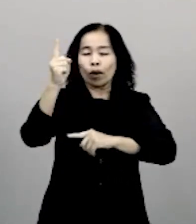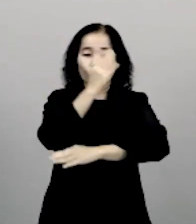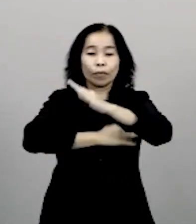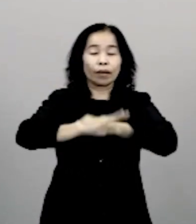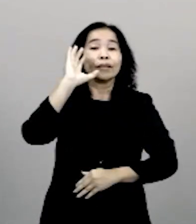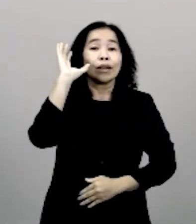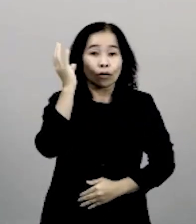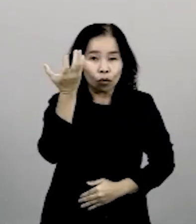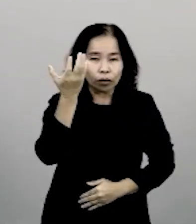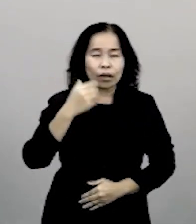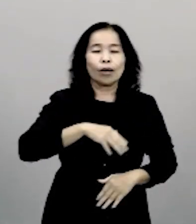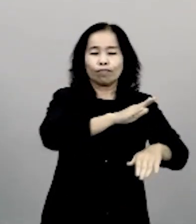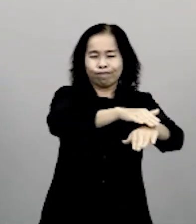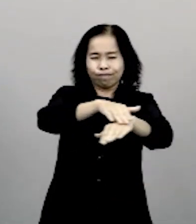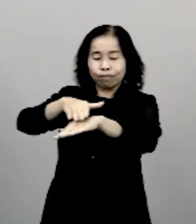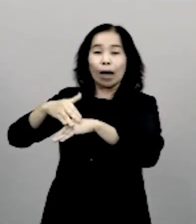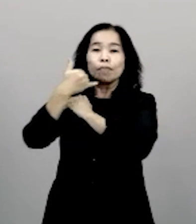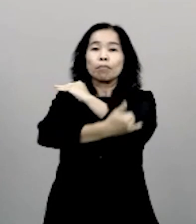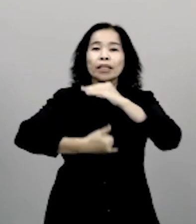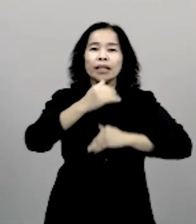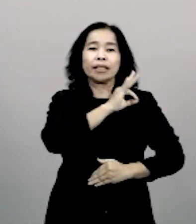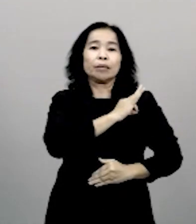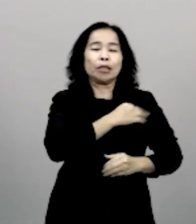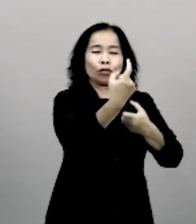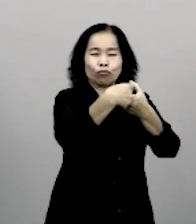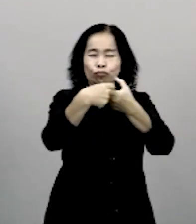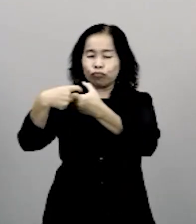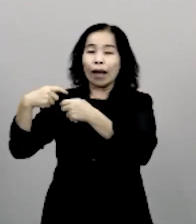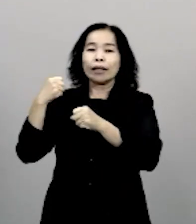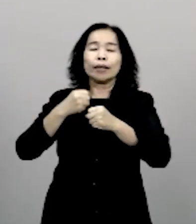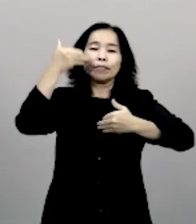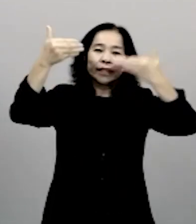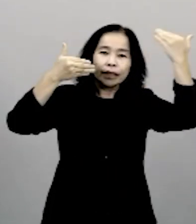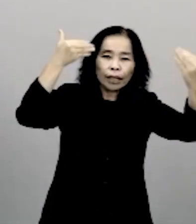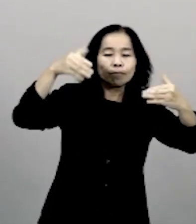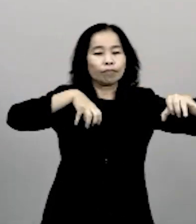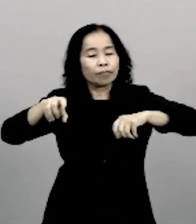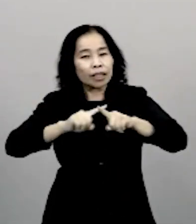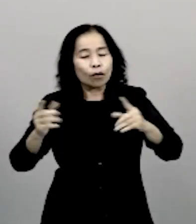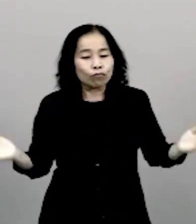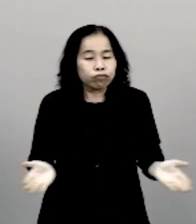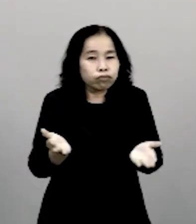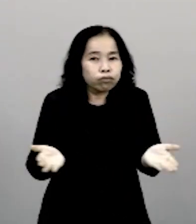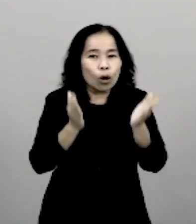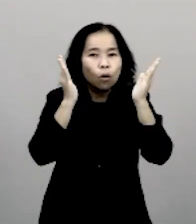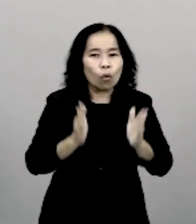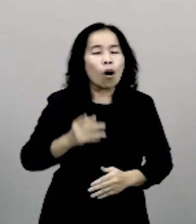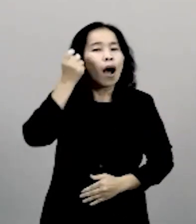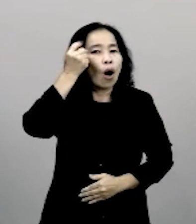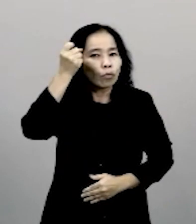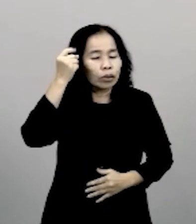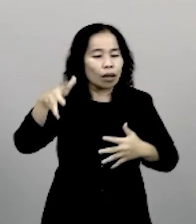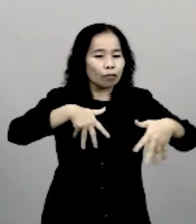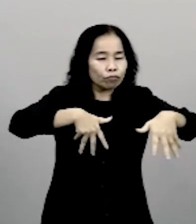และเชิญชวนประเทศสมาชิกร่วมกันจัดกิจกรรมต่างๆเพื่อส่งเสริมความเข้าใจเกี่ยวกับคนพิการ